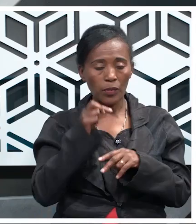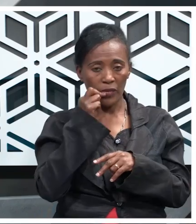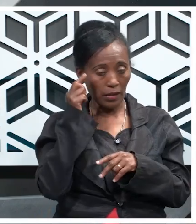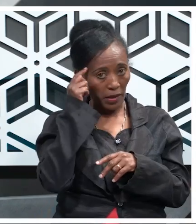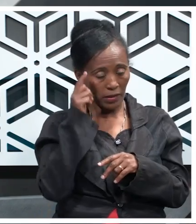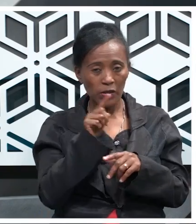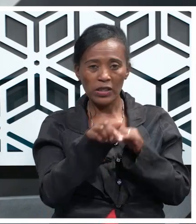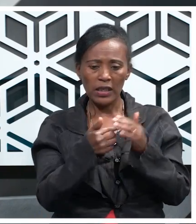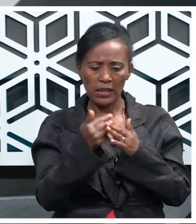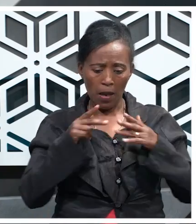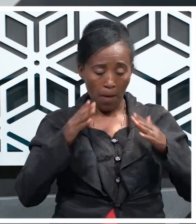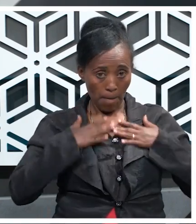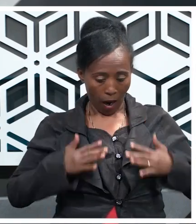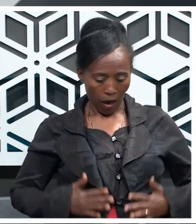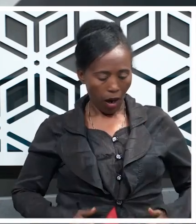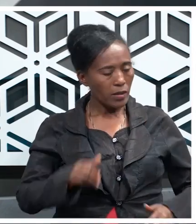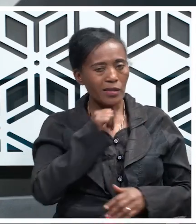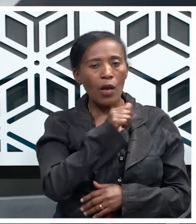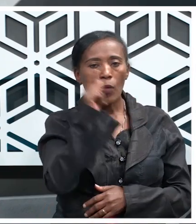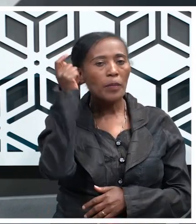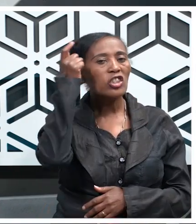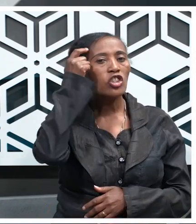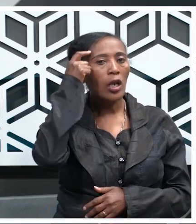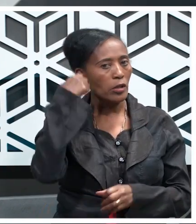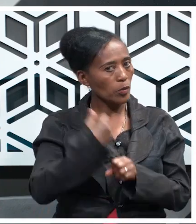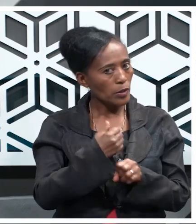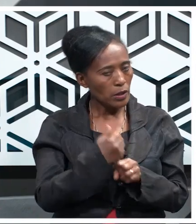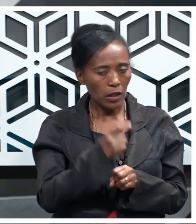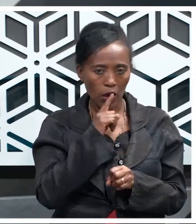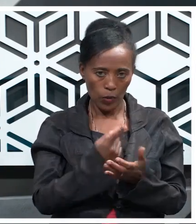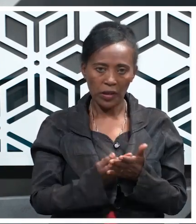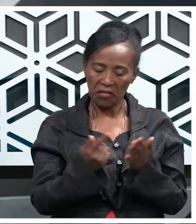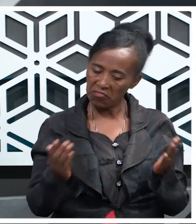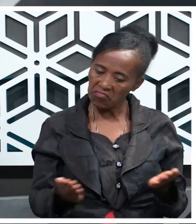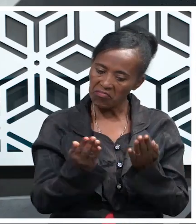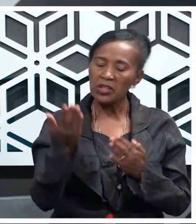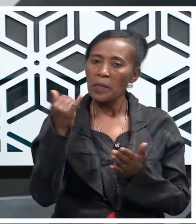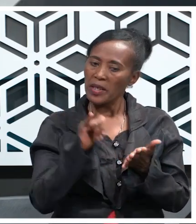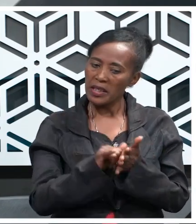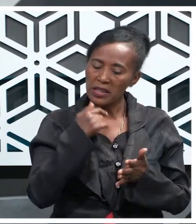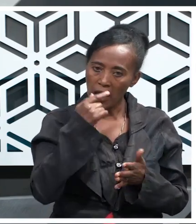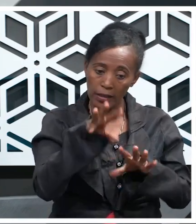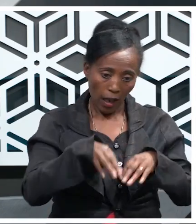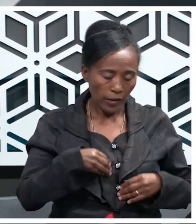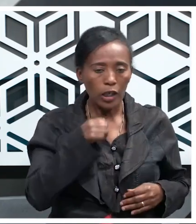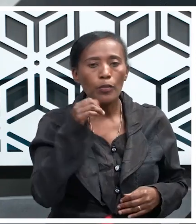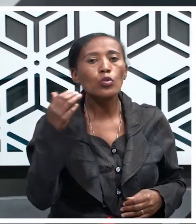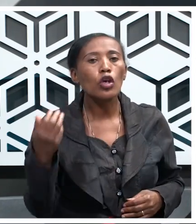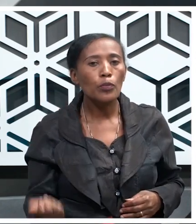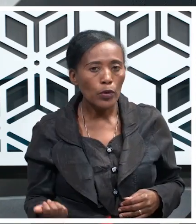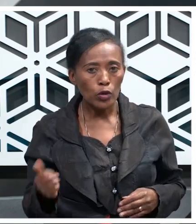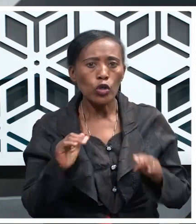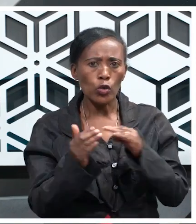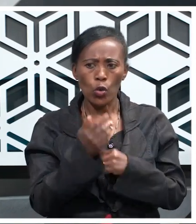አቀማመጣችን ብዬ ነው ማስበው ስለዚህ በአካል ሳይሆን በጭንቅላትሽ ነው የሚሰራው ብዬ ነው ማስበው እና ሞቲቭ እያረኳቸው ነበር እንደዚህ